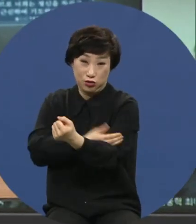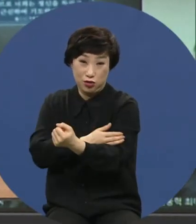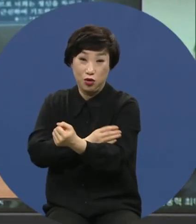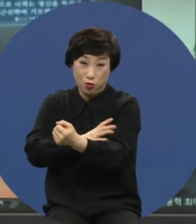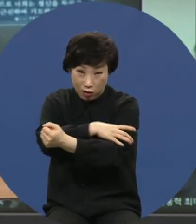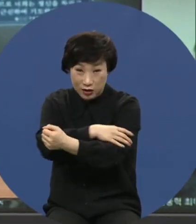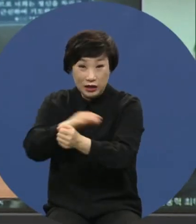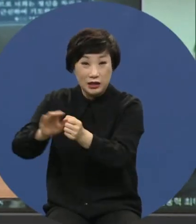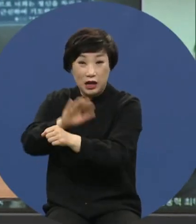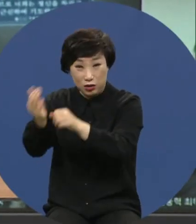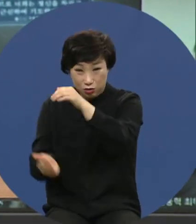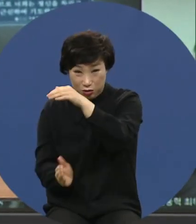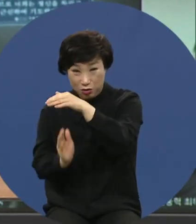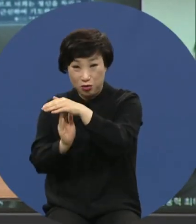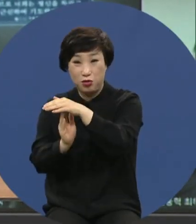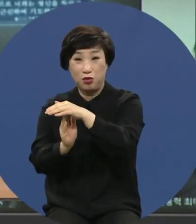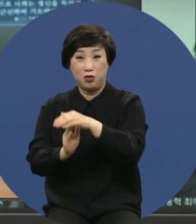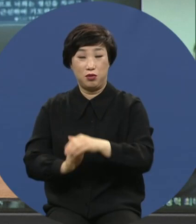사랑의 절정입니다.